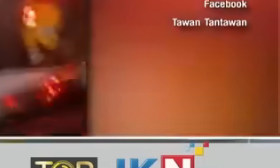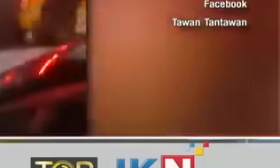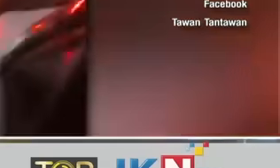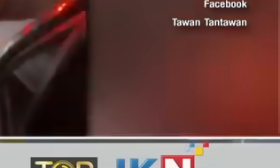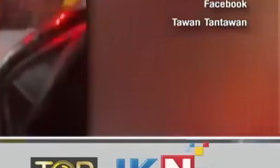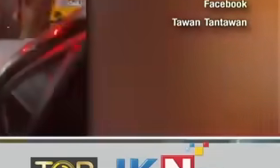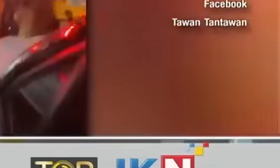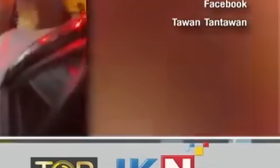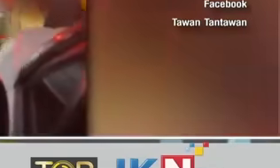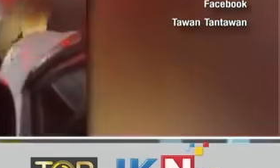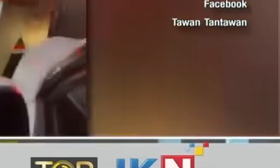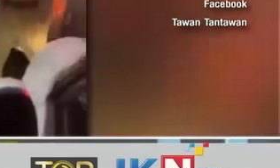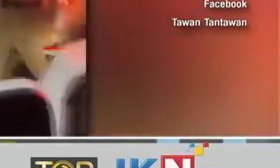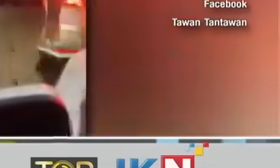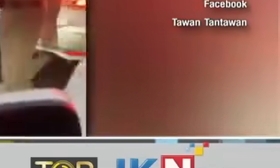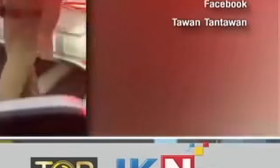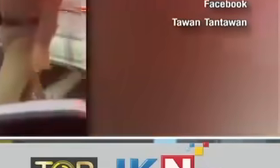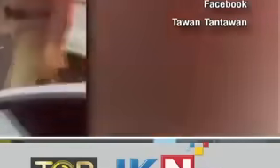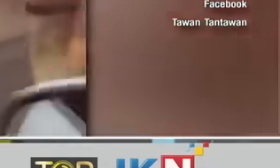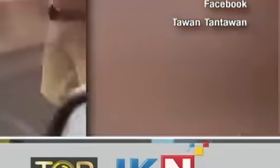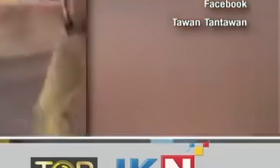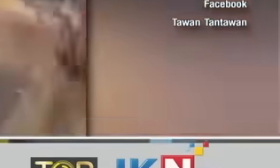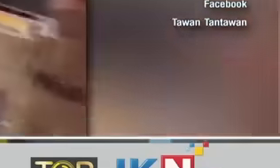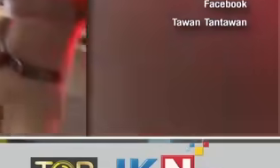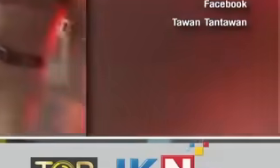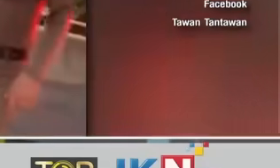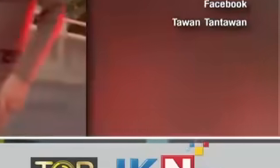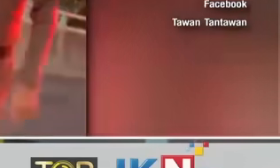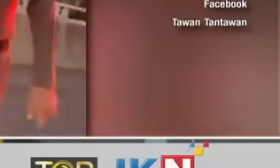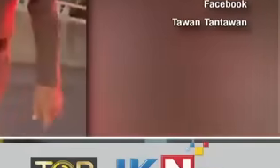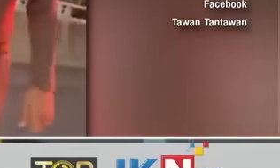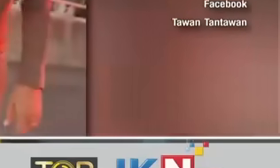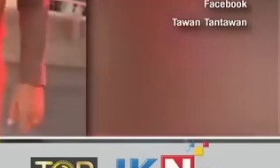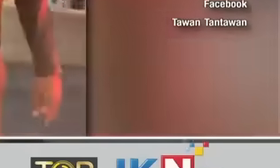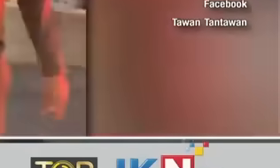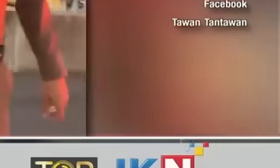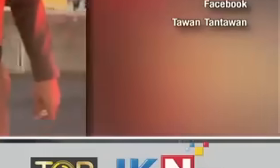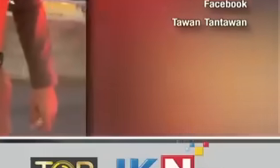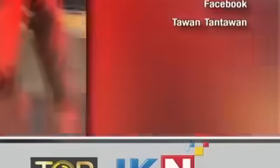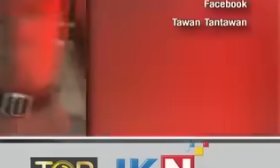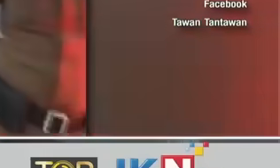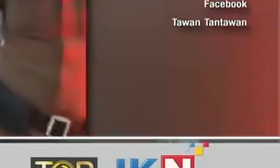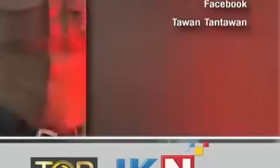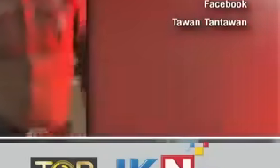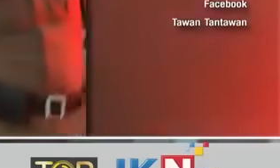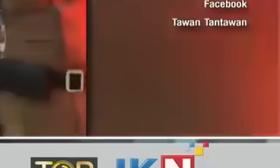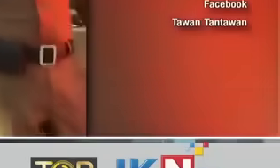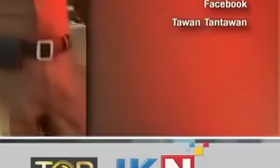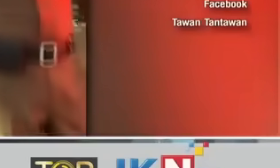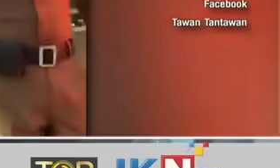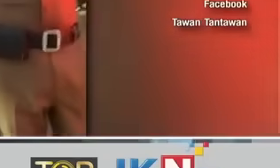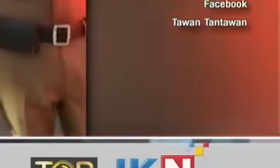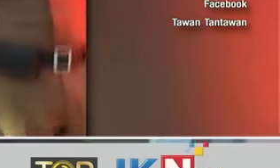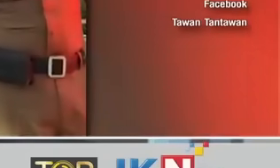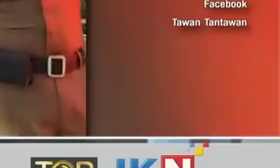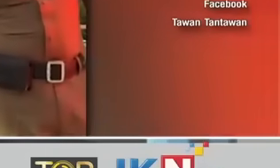เหมือนกับอยู่คนละพวกกับตะวันนะพูดง่ายๆถ้าไปดูภาพสิครับก่อนหน้านี้สสพักไหนหัวหน้าพัก